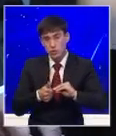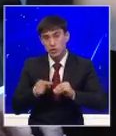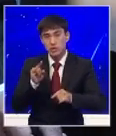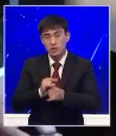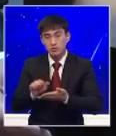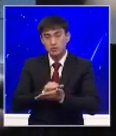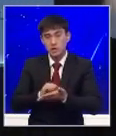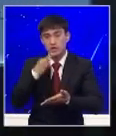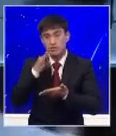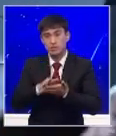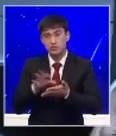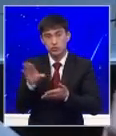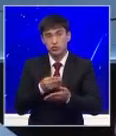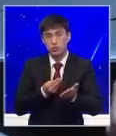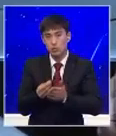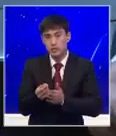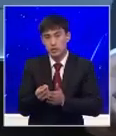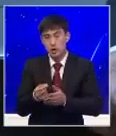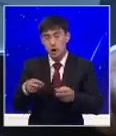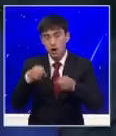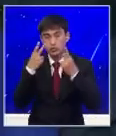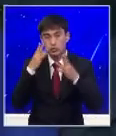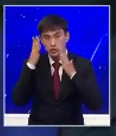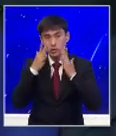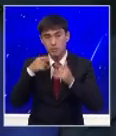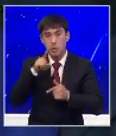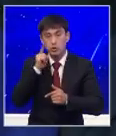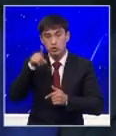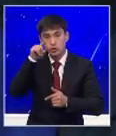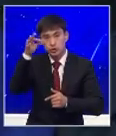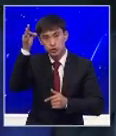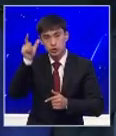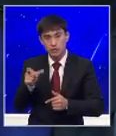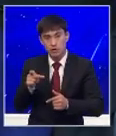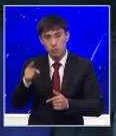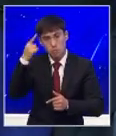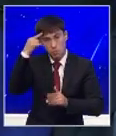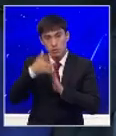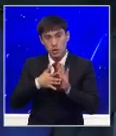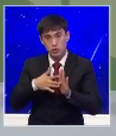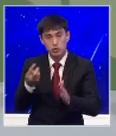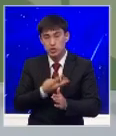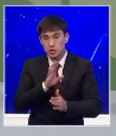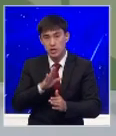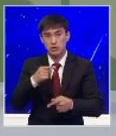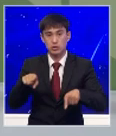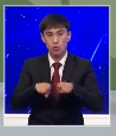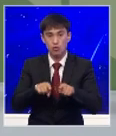ответственности за все приходится платить очнувшись ото сна молодой человек понимает что не желает такого будущего